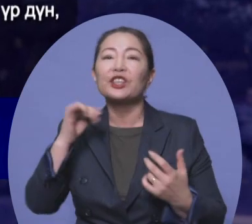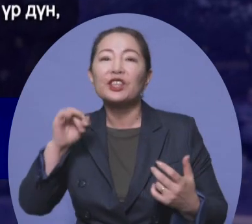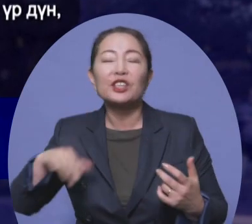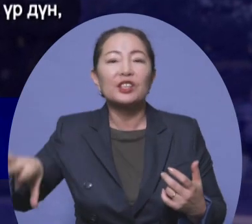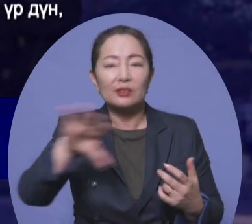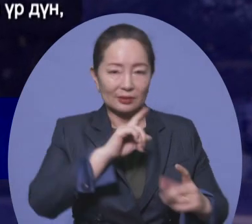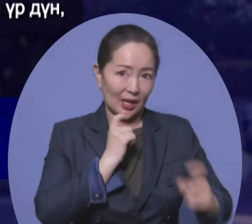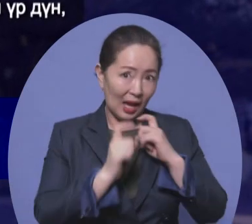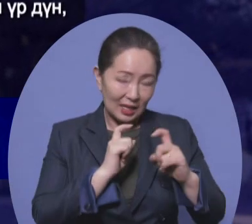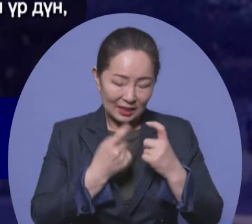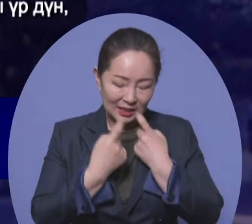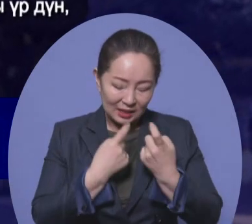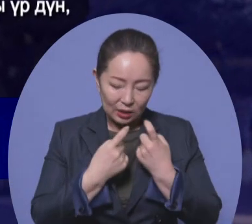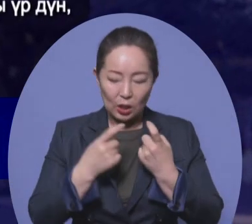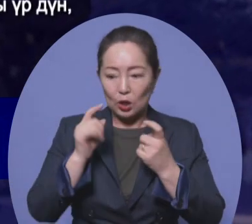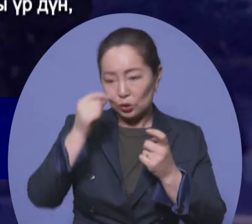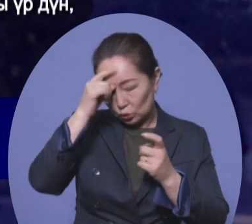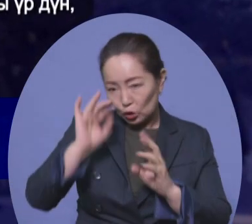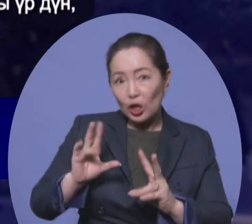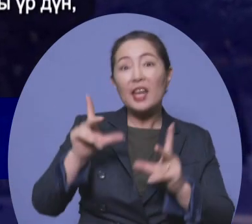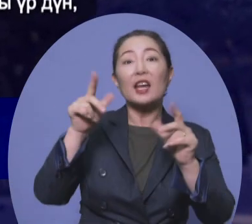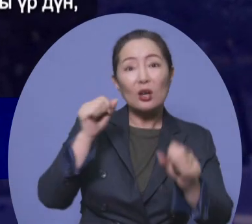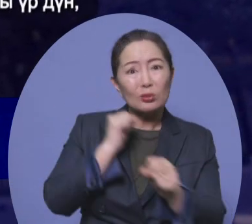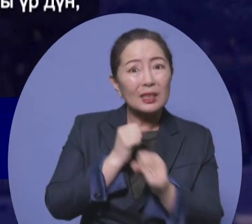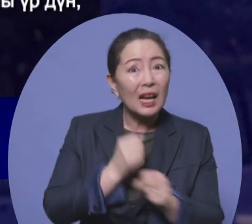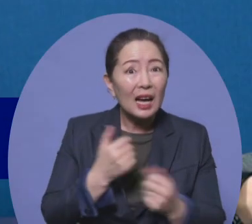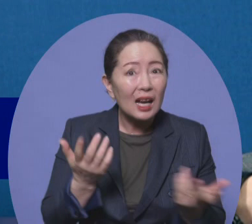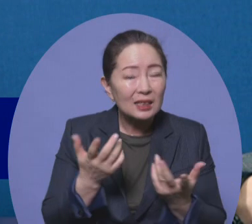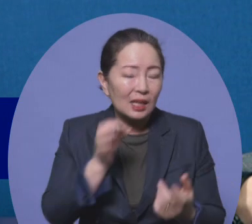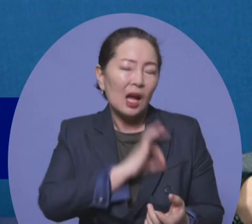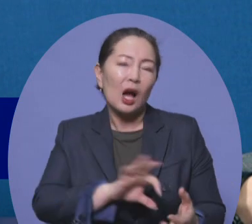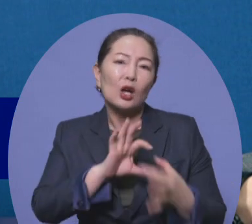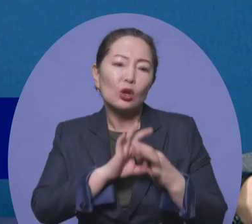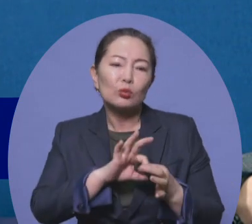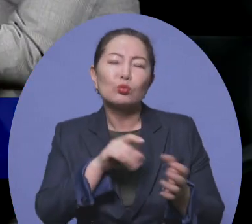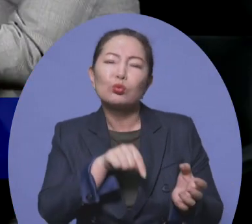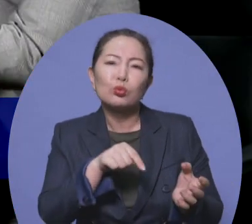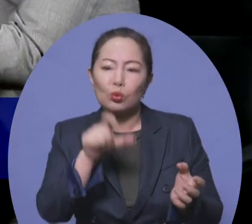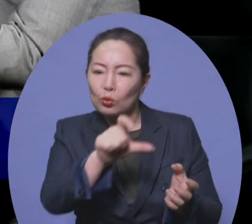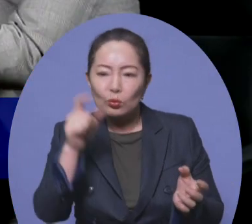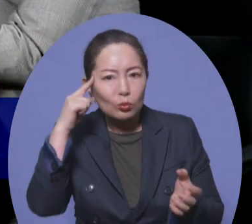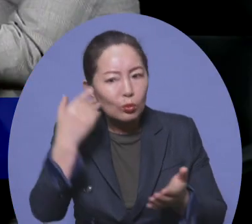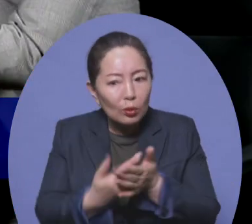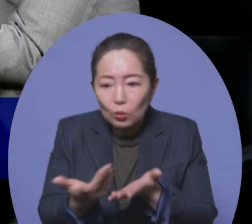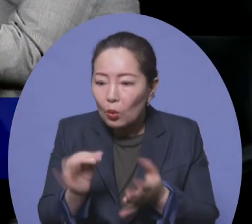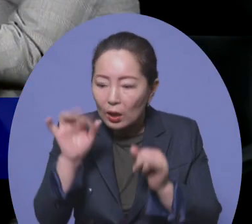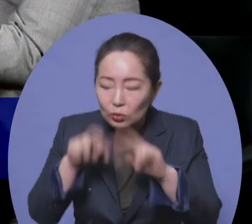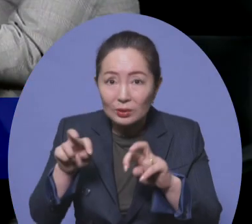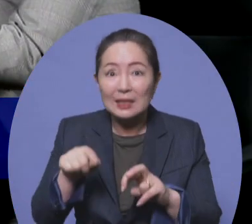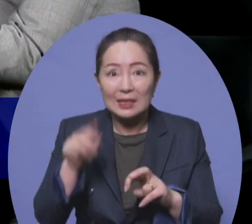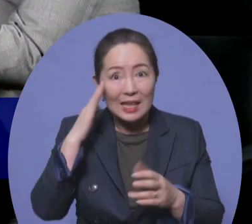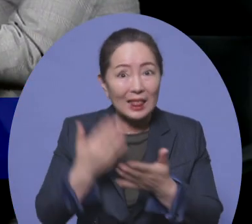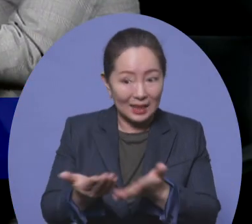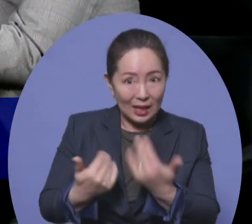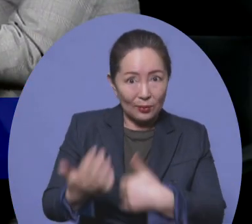харилцах соёлын гэрэлүүлэх үйл ажиллагааны үр дүн ач холбогдлын талаарх одоо олон нийтийн санаа бодлыг одоо судалсан юм судалгаа байгаа.